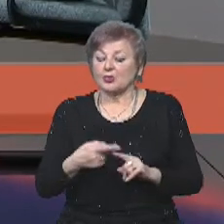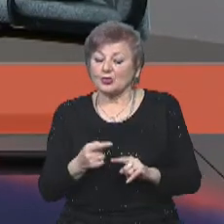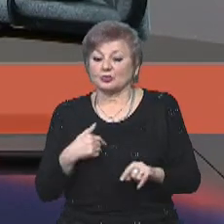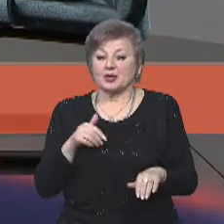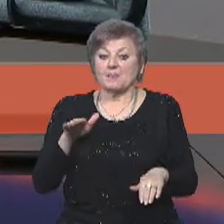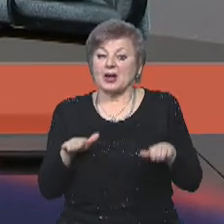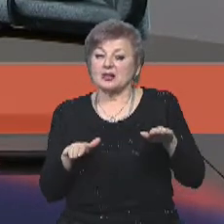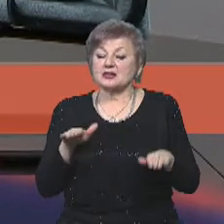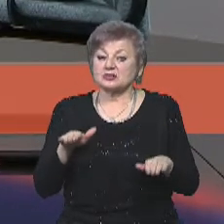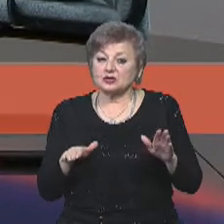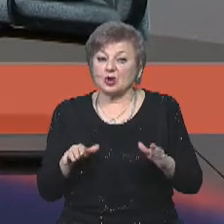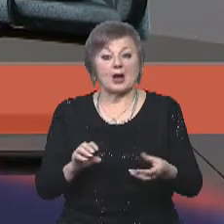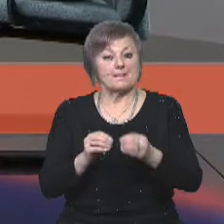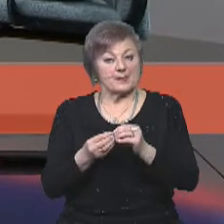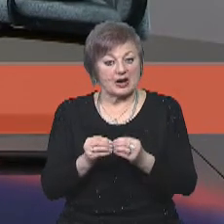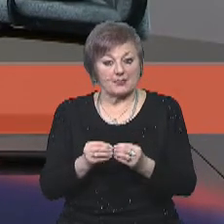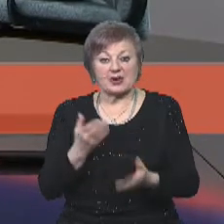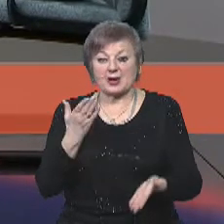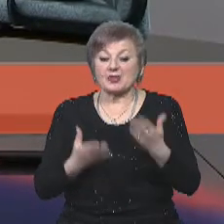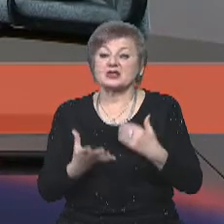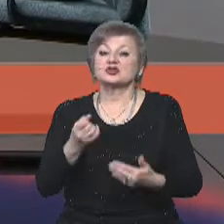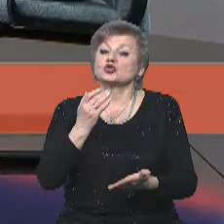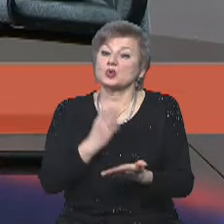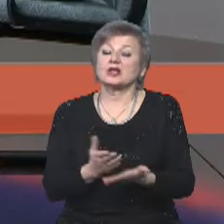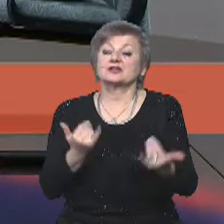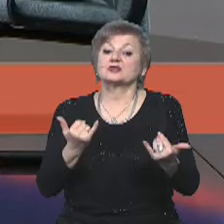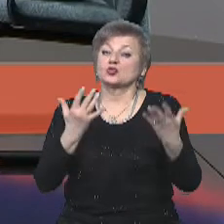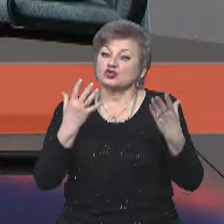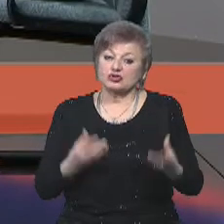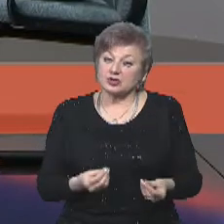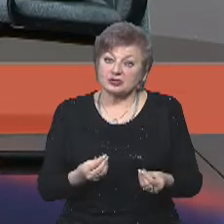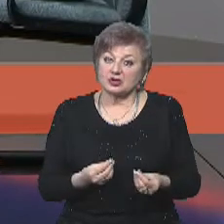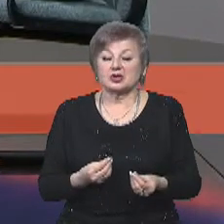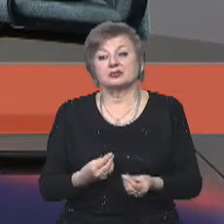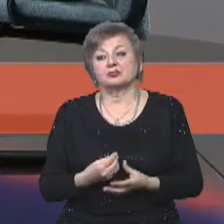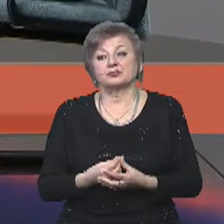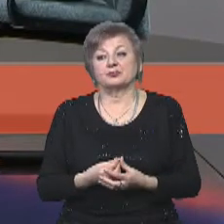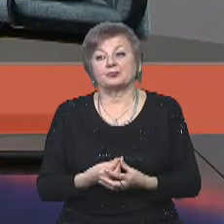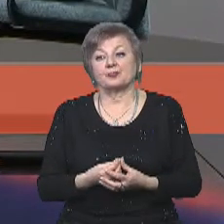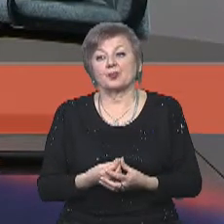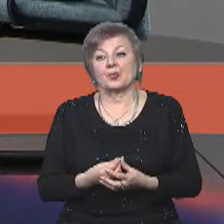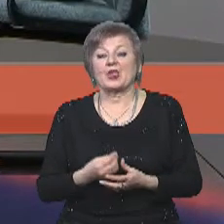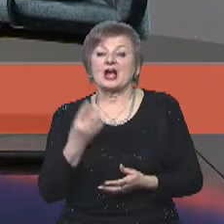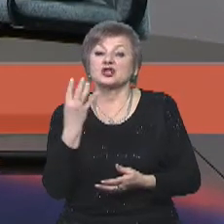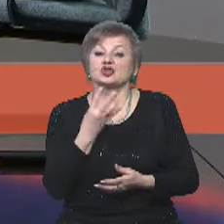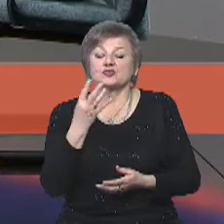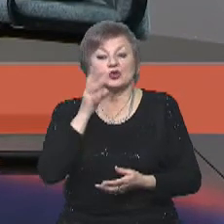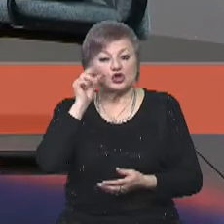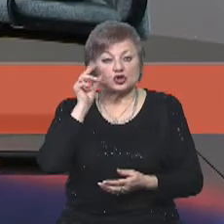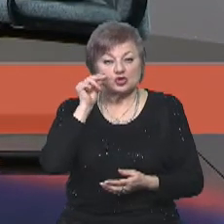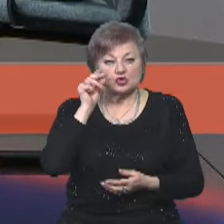А проблемы, которые еще есть на сегодняшний день, ну вот смотрите, на 4